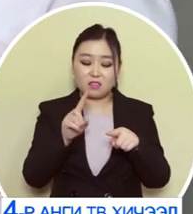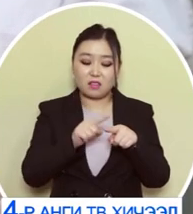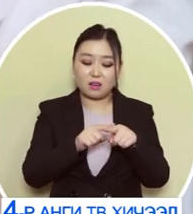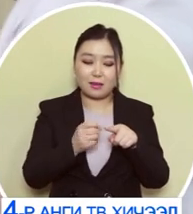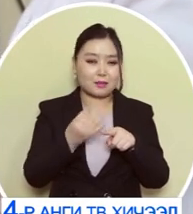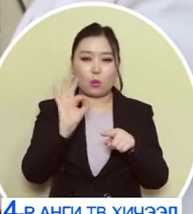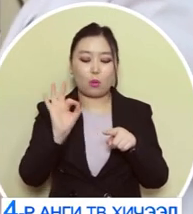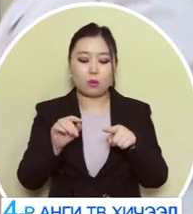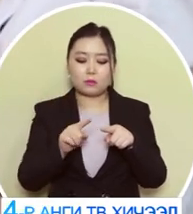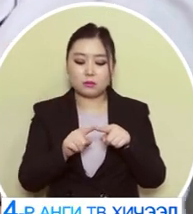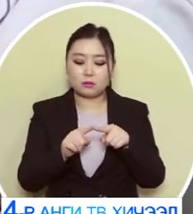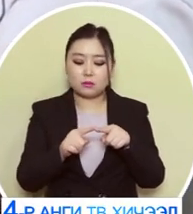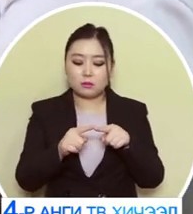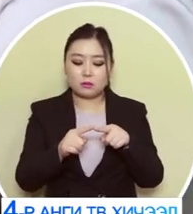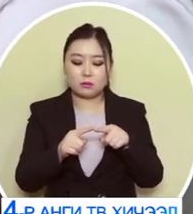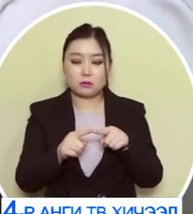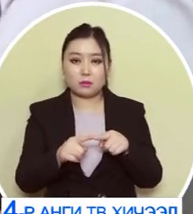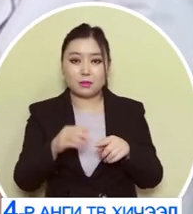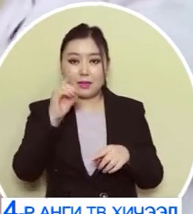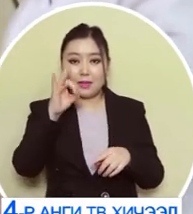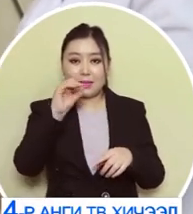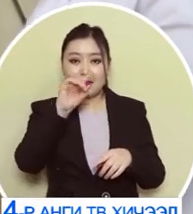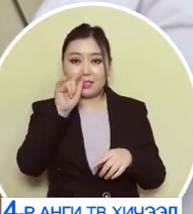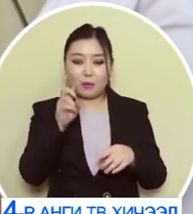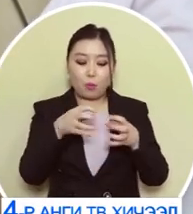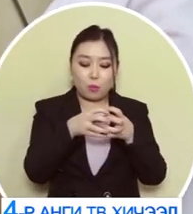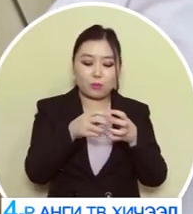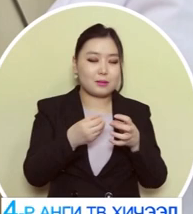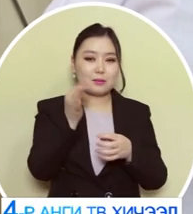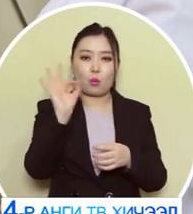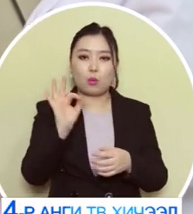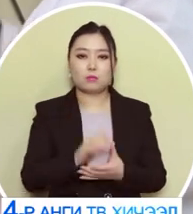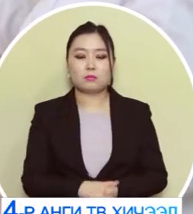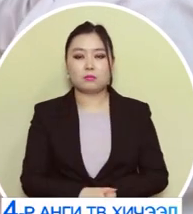Ірзені жамбайды. Ірзен доп жамбайды.